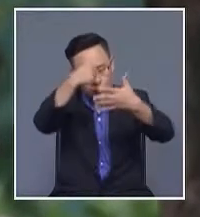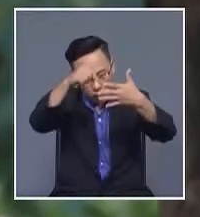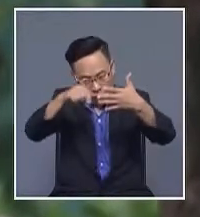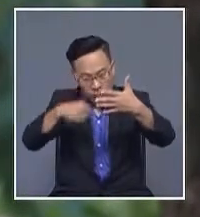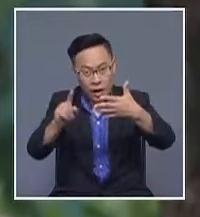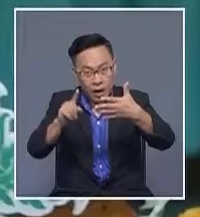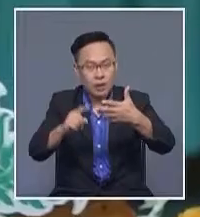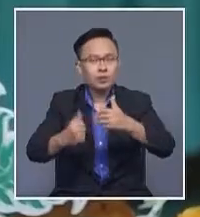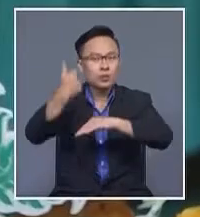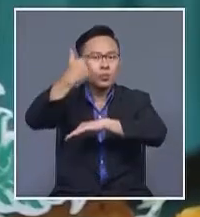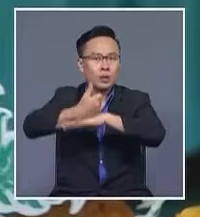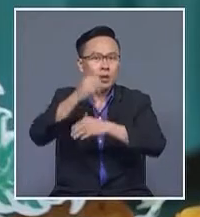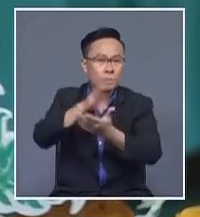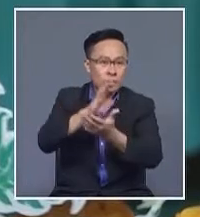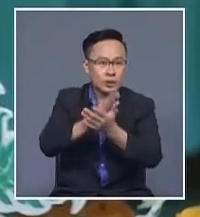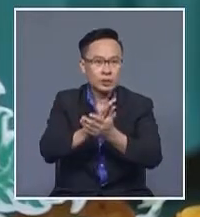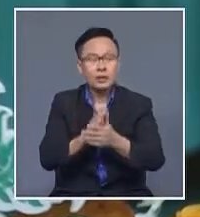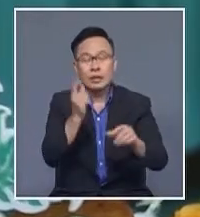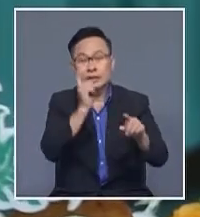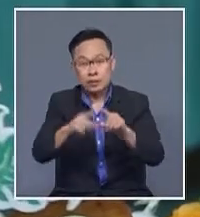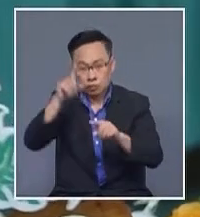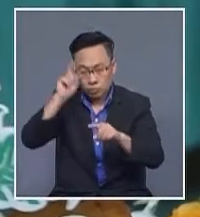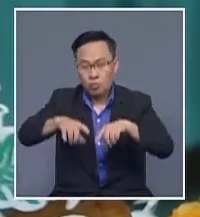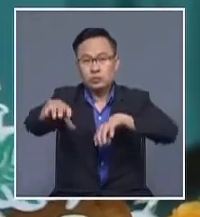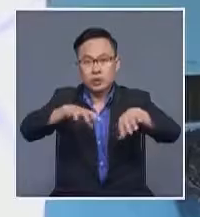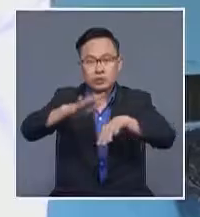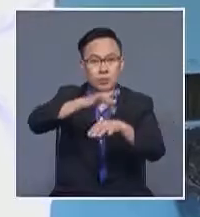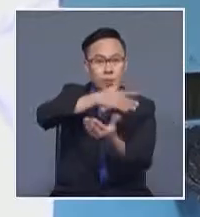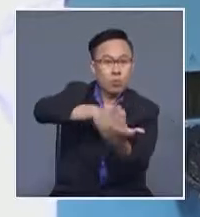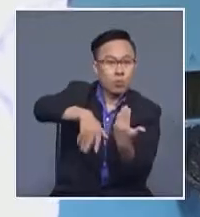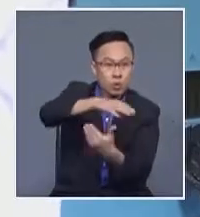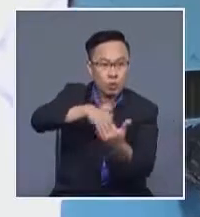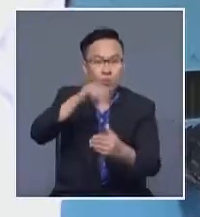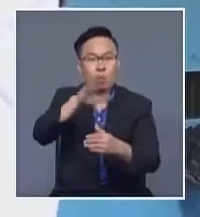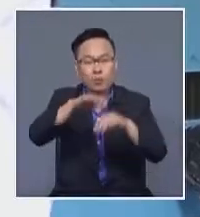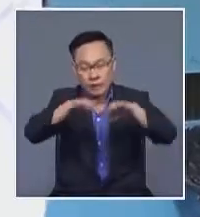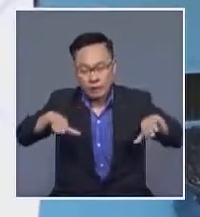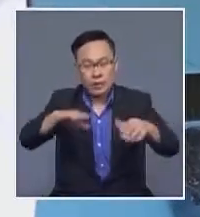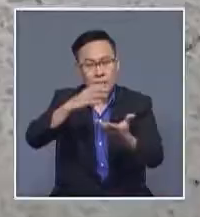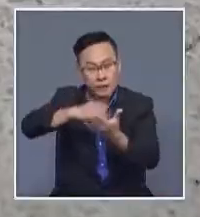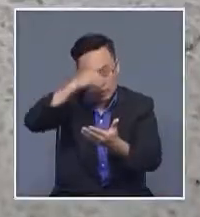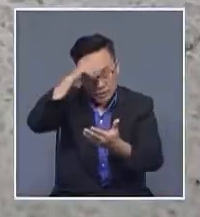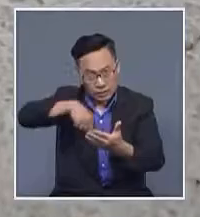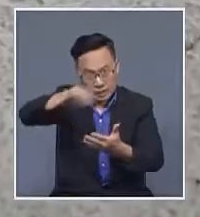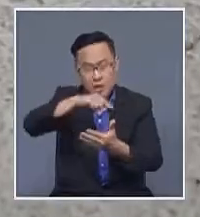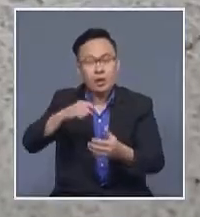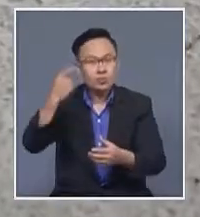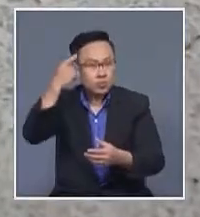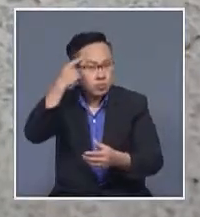ผู้การผู้แทนโรงเรียนได้สร้างสภาพแวดล้อมให้เอื้อต่อการปลูกถึงนึกในการ